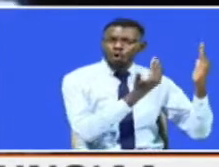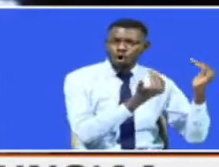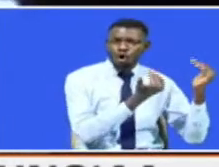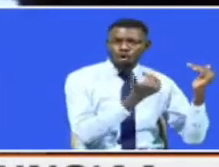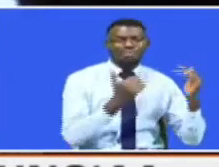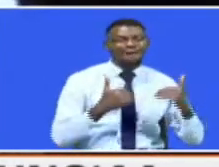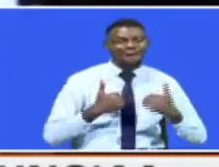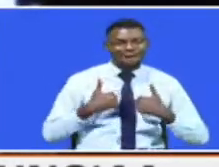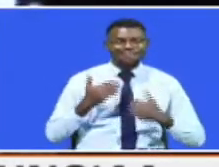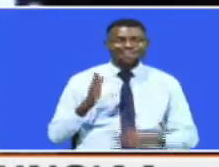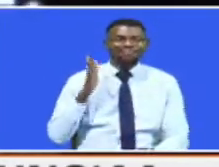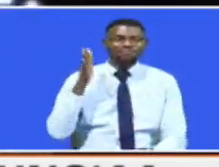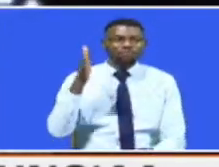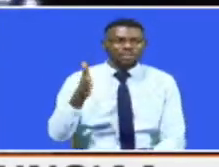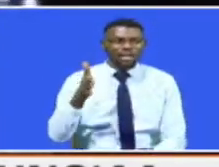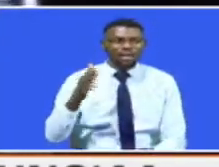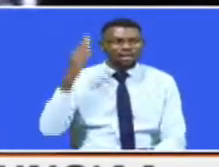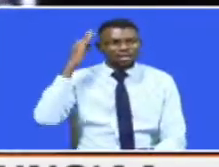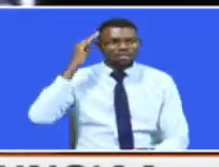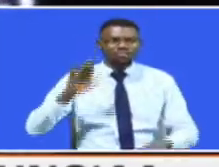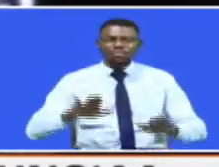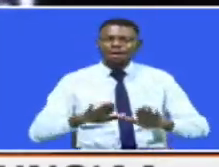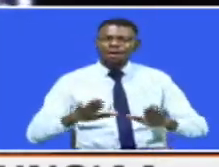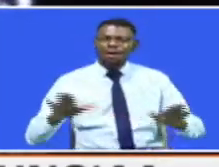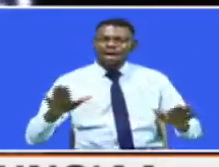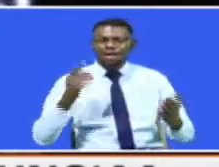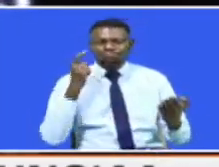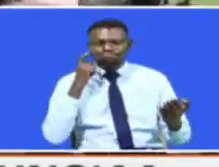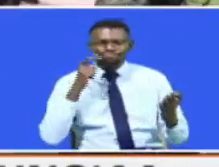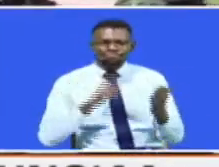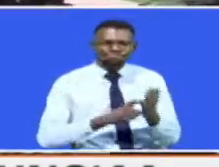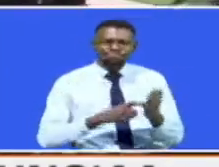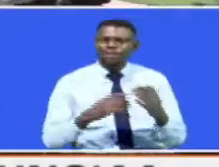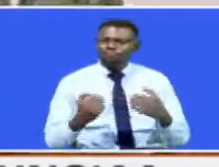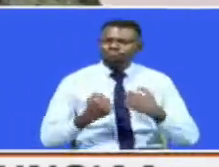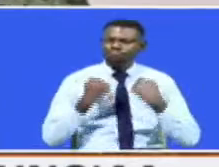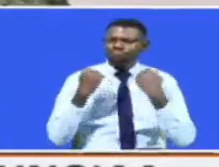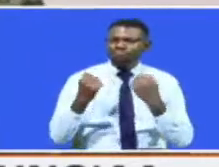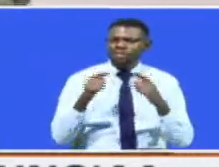za usoni kwamba Somaliland itafikia mataifa yaliyostawi.